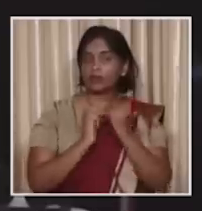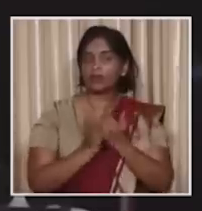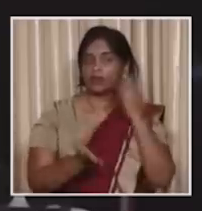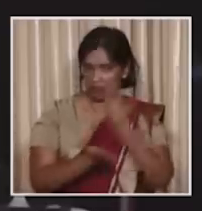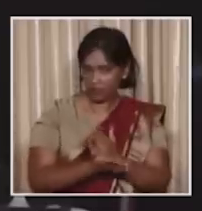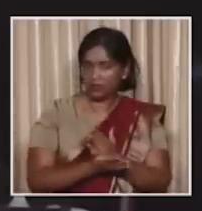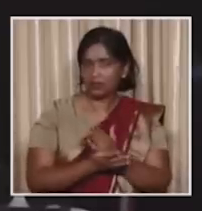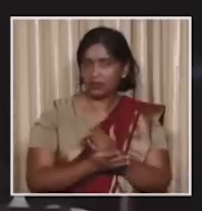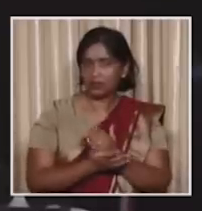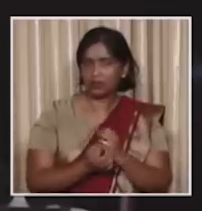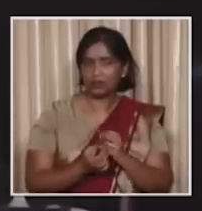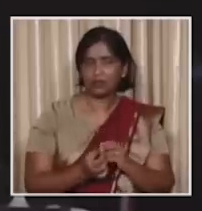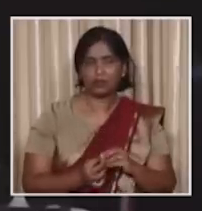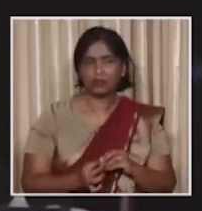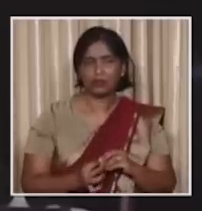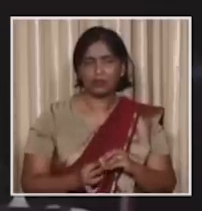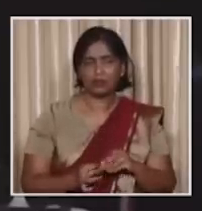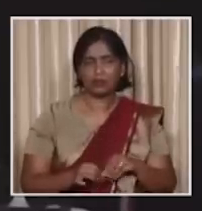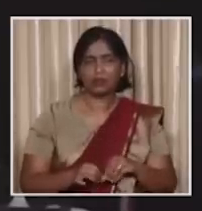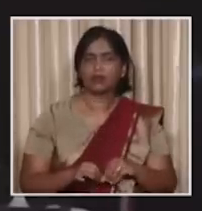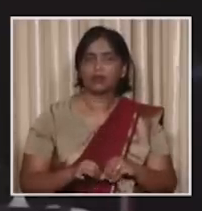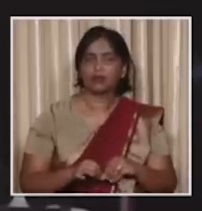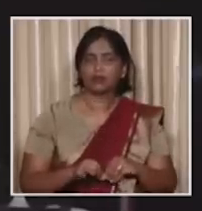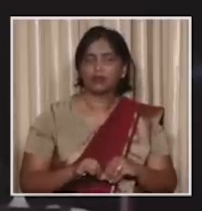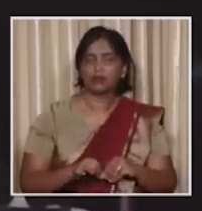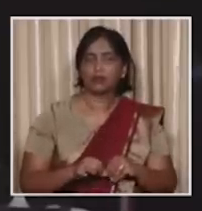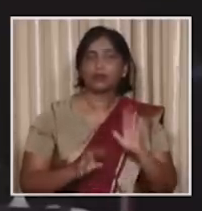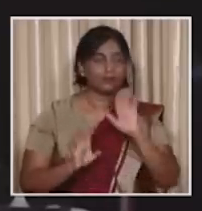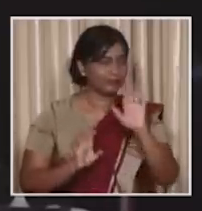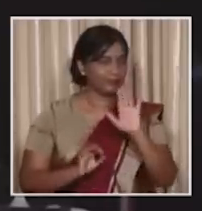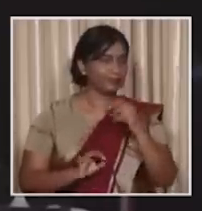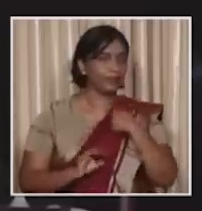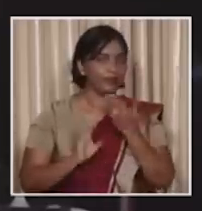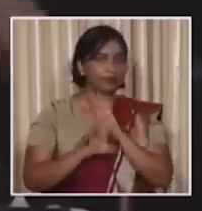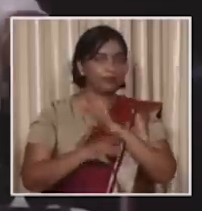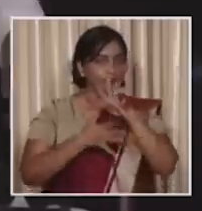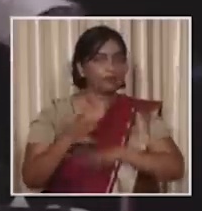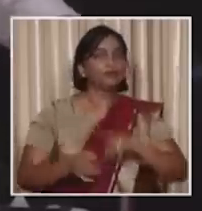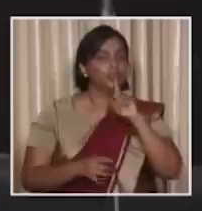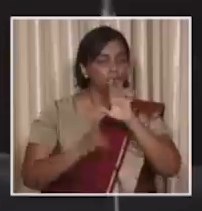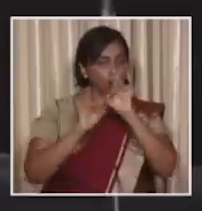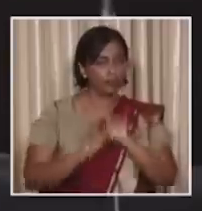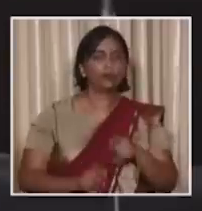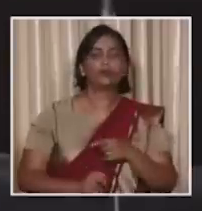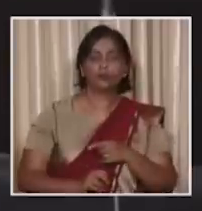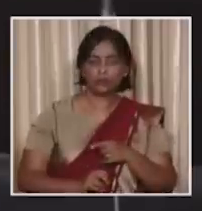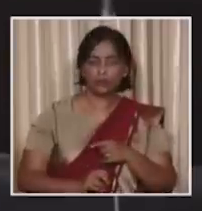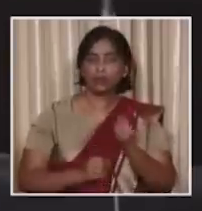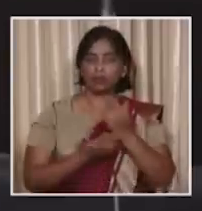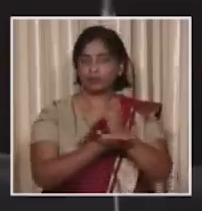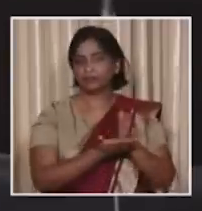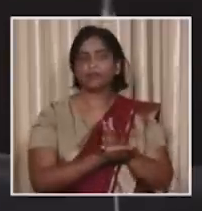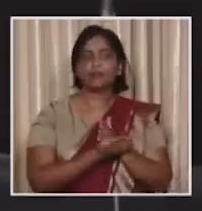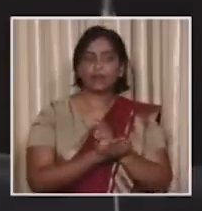නතර වෙනවද? ආහාර ලබා දීමේ වැඩසටහන ඉදිරියට යනවා. අර මං උපලේඛනයේ කිව්වා ආකාරයට තමයි බෙදලා